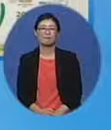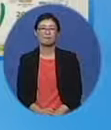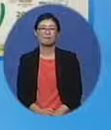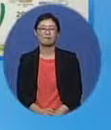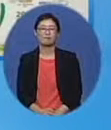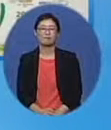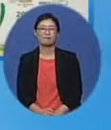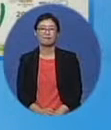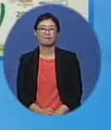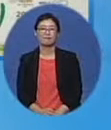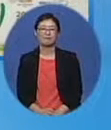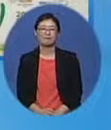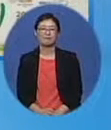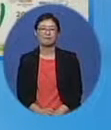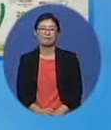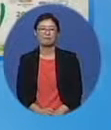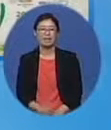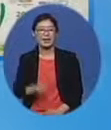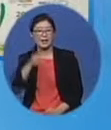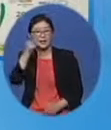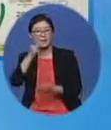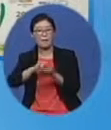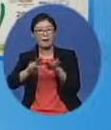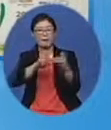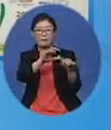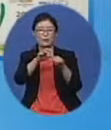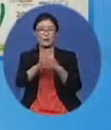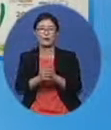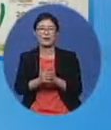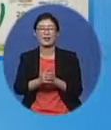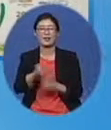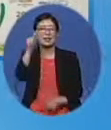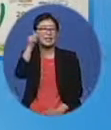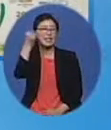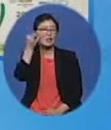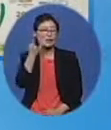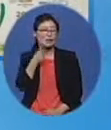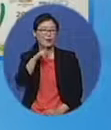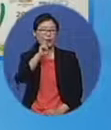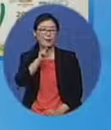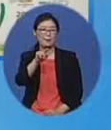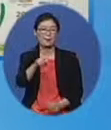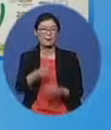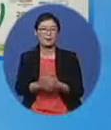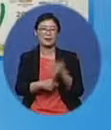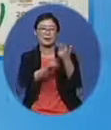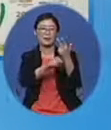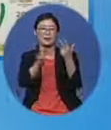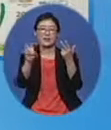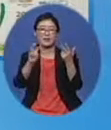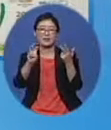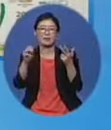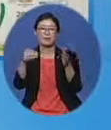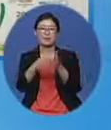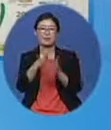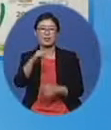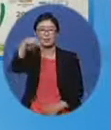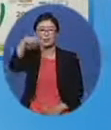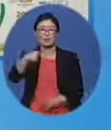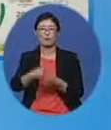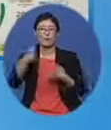동명의 인기 웹툰을 원작으로 한 청춘 연애물 사춘기 메들리가 7월 30일까지 이수스타홀에서